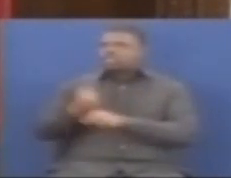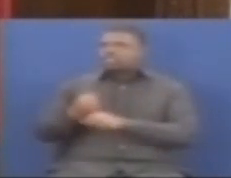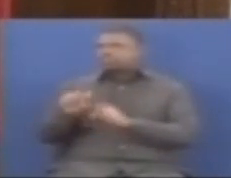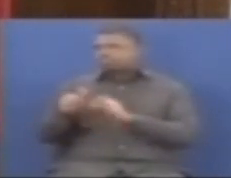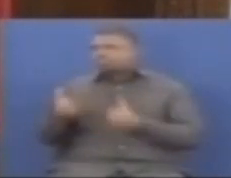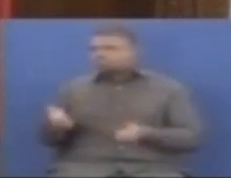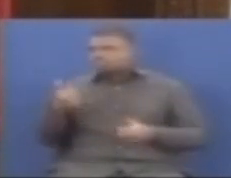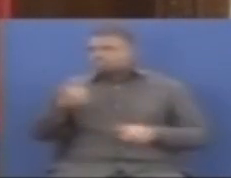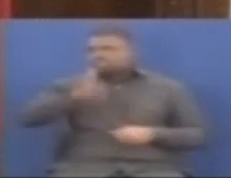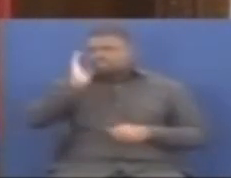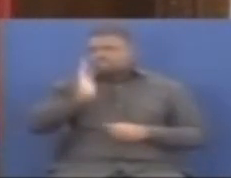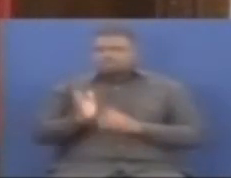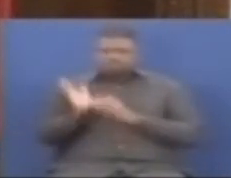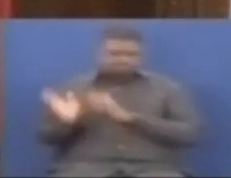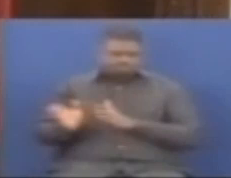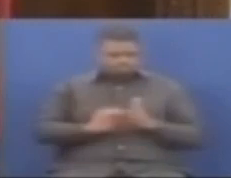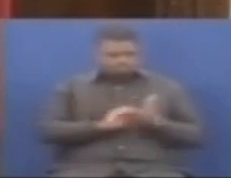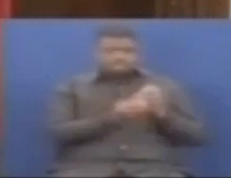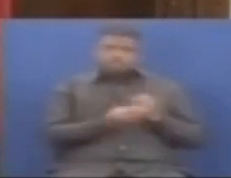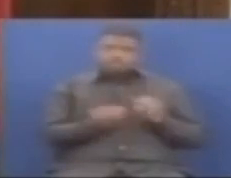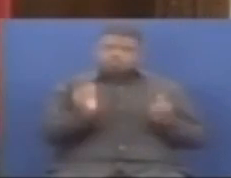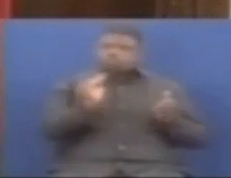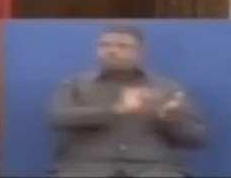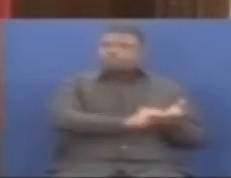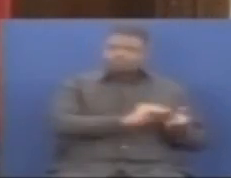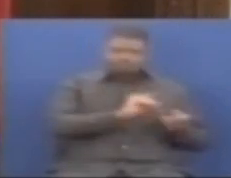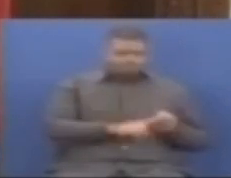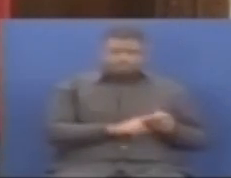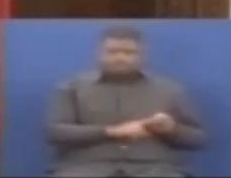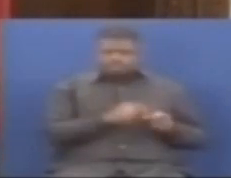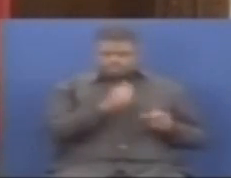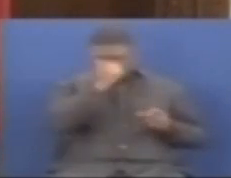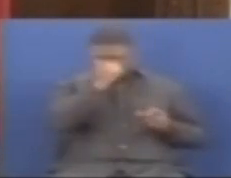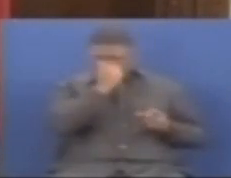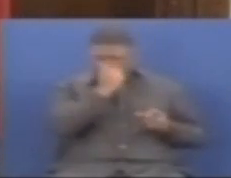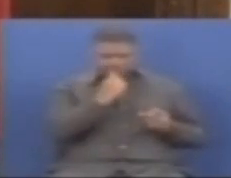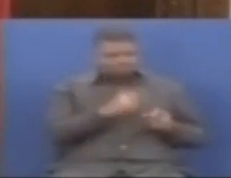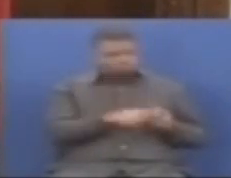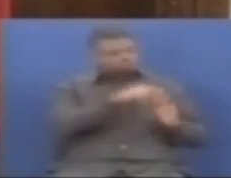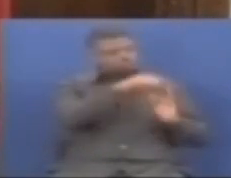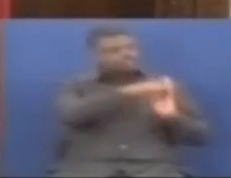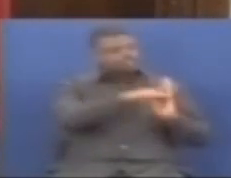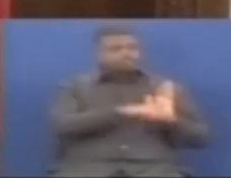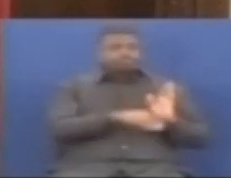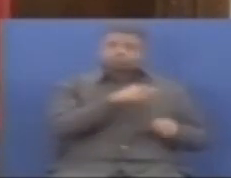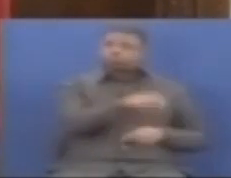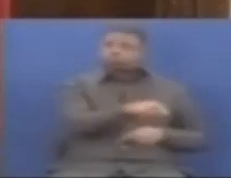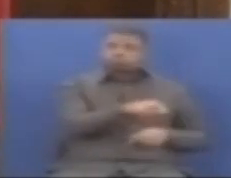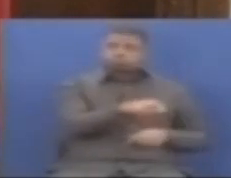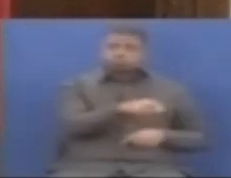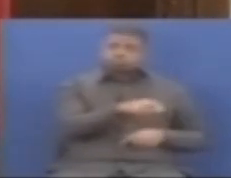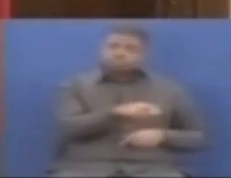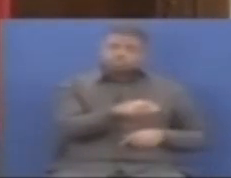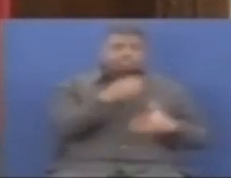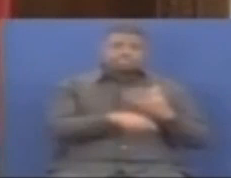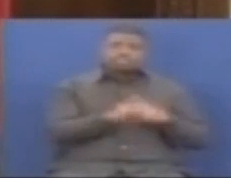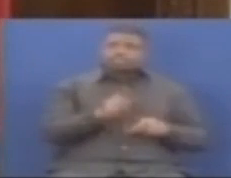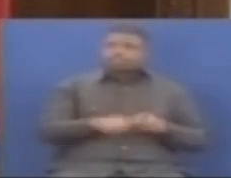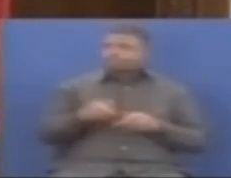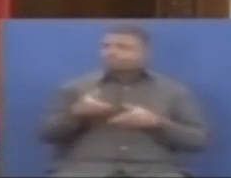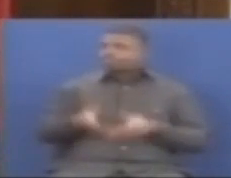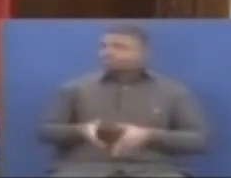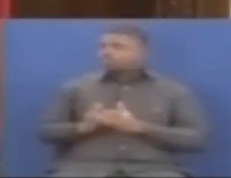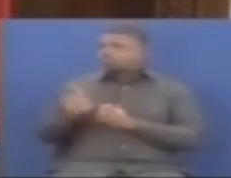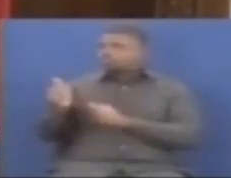vikiwemo vya EPZA, kufufuliwa kwa vinu vya nafaka vya Iringa, Arusha, Mwanza na Dodoma chini ya